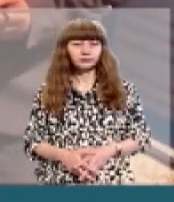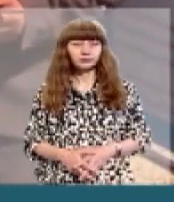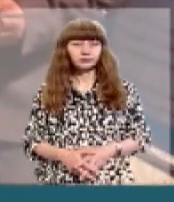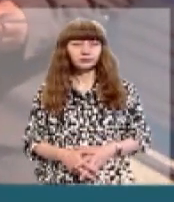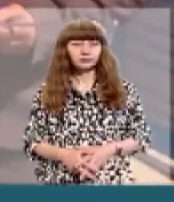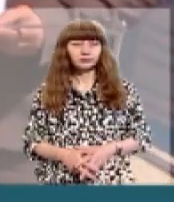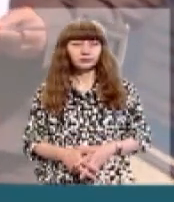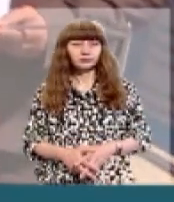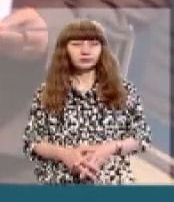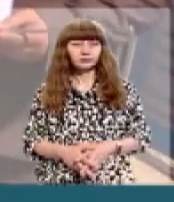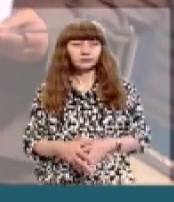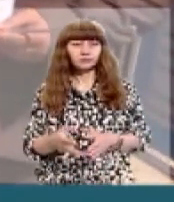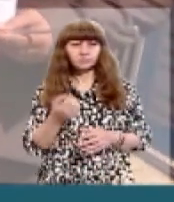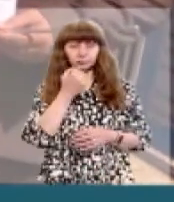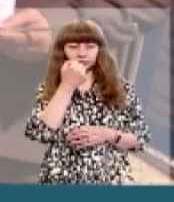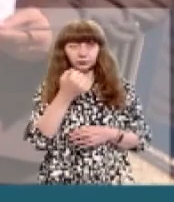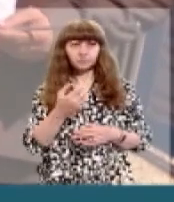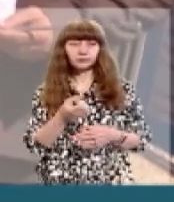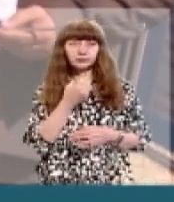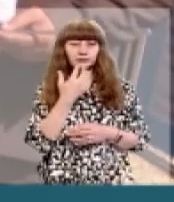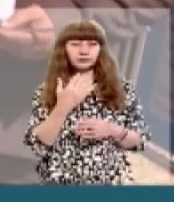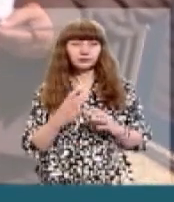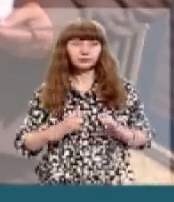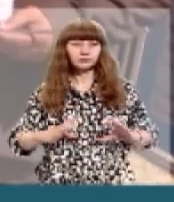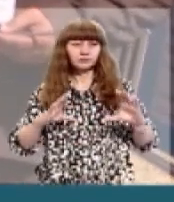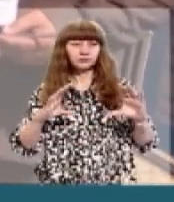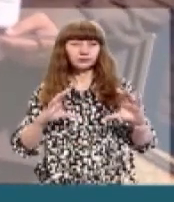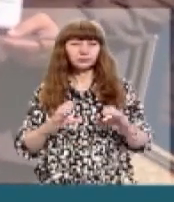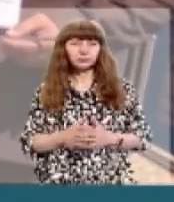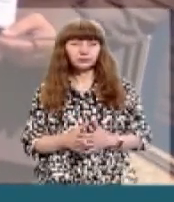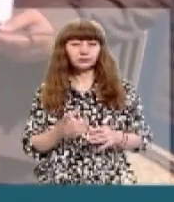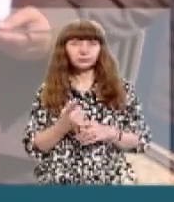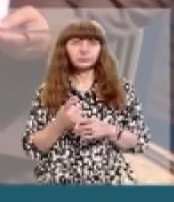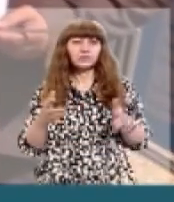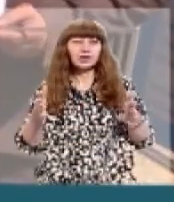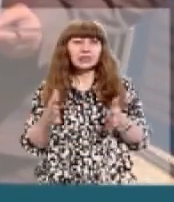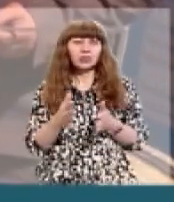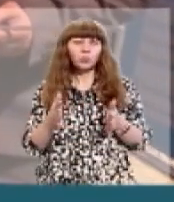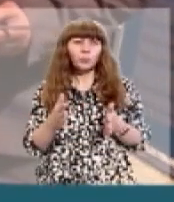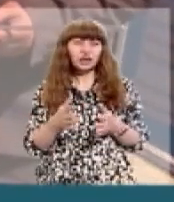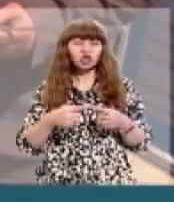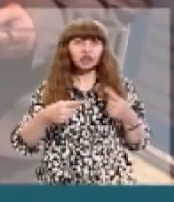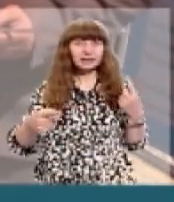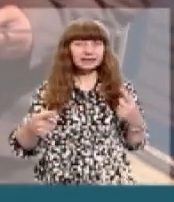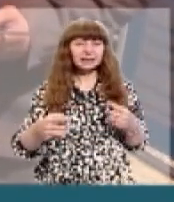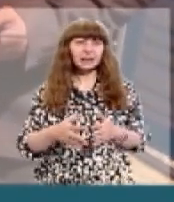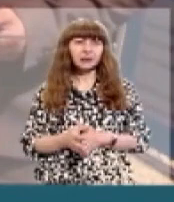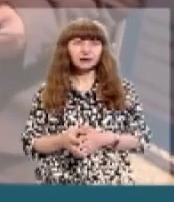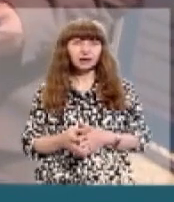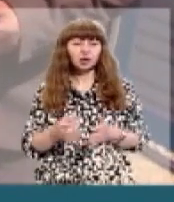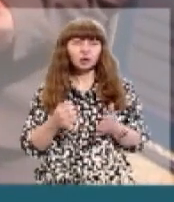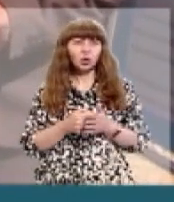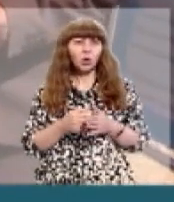Здесь только благодаря большой перевалке грузов логистические услуги будут развиваться.